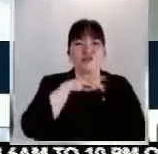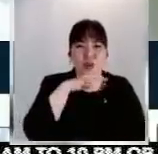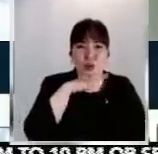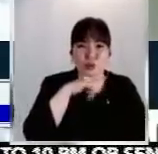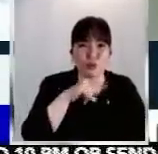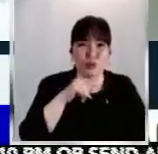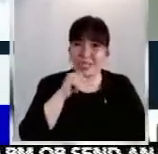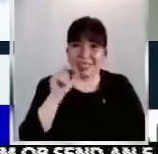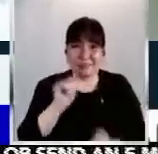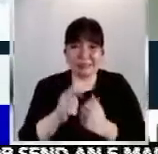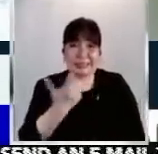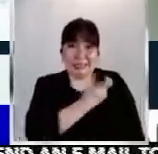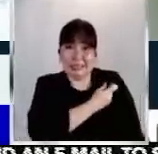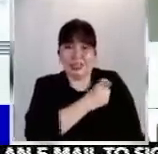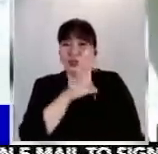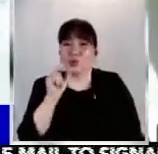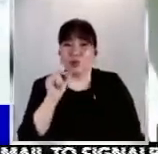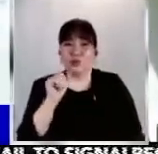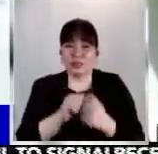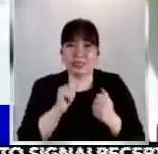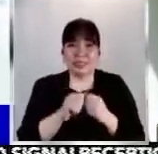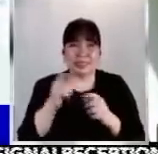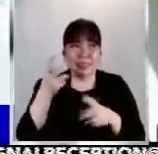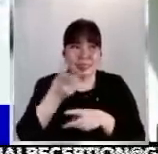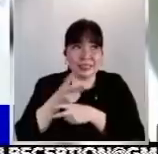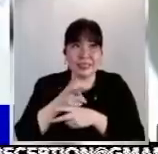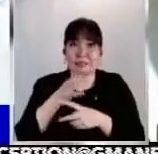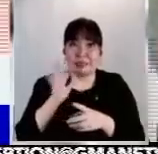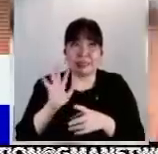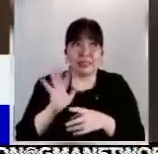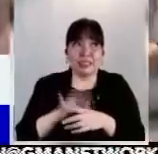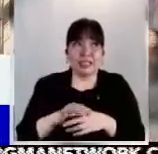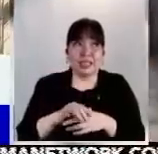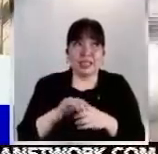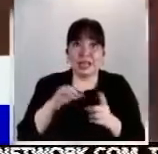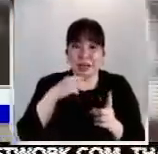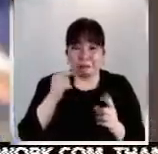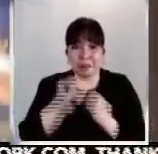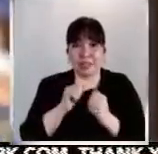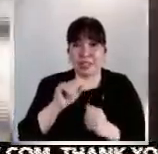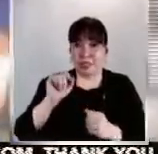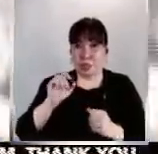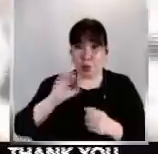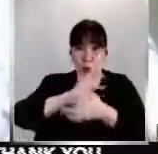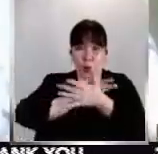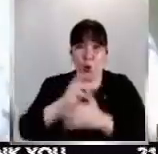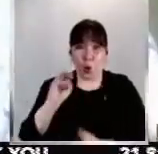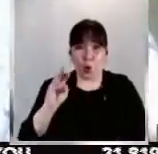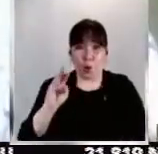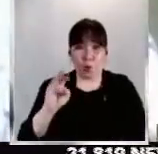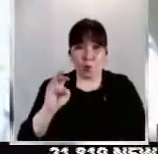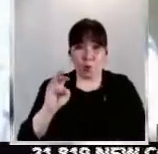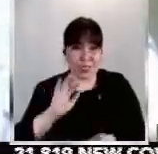po natin, hindi po dapat tayo nagkakamali na tawagin itong Omicron na mild. Ang risk po ay hindi zero. Nakita naman